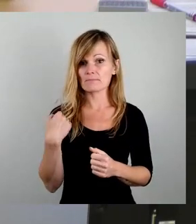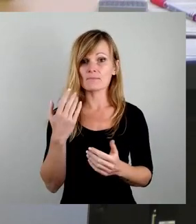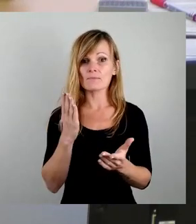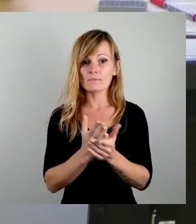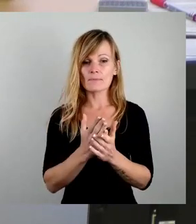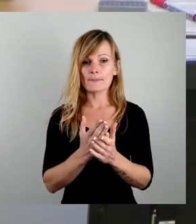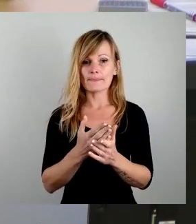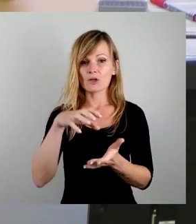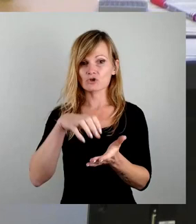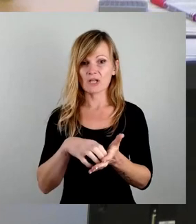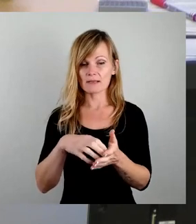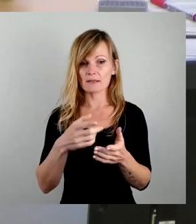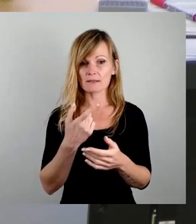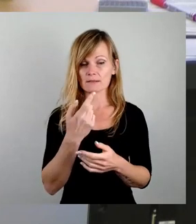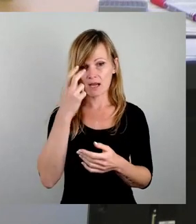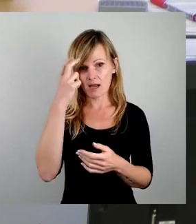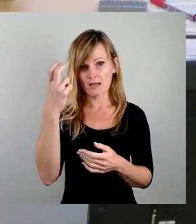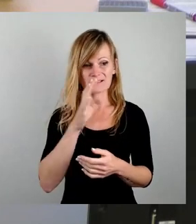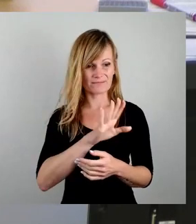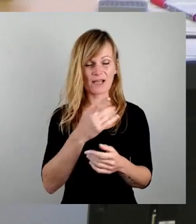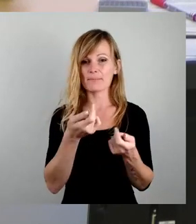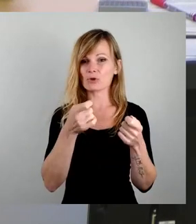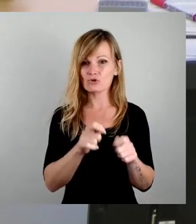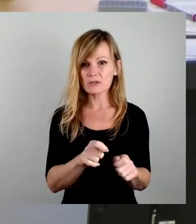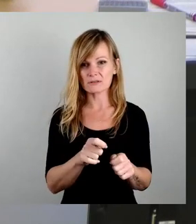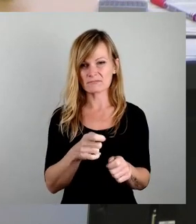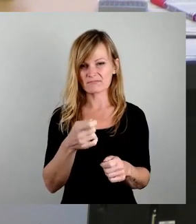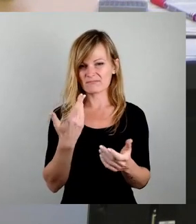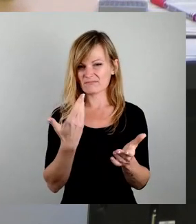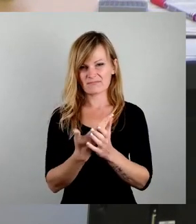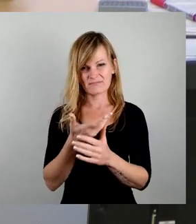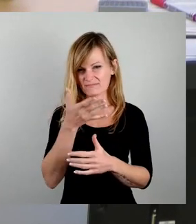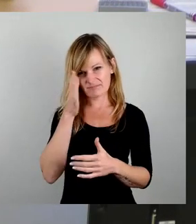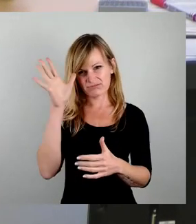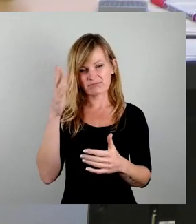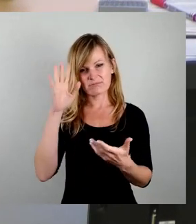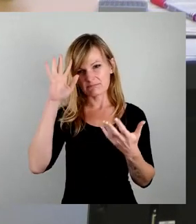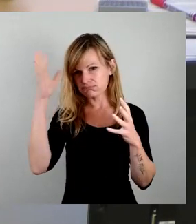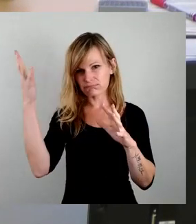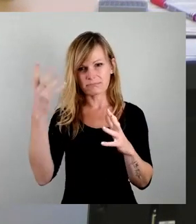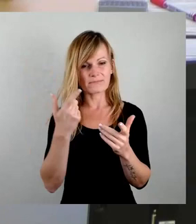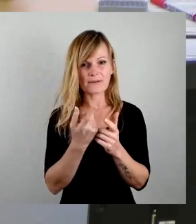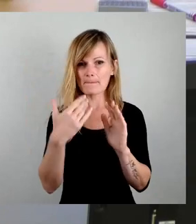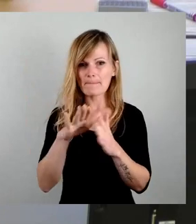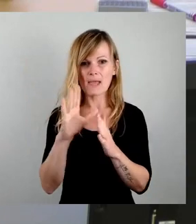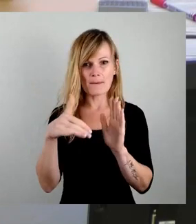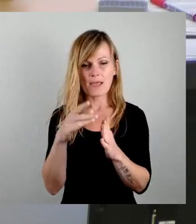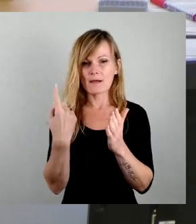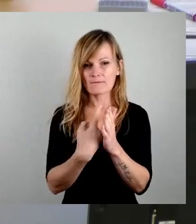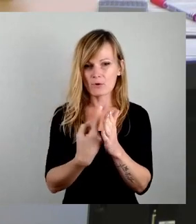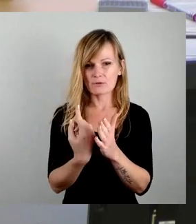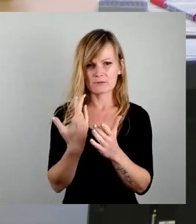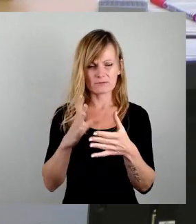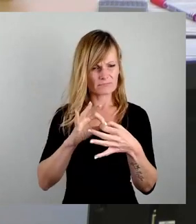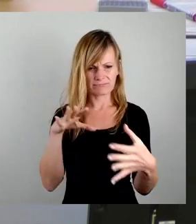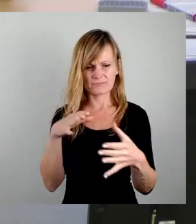Stadtrats, die immer weitere Aufgaben gefordert haben, die mit dem Kerngeschäft nichts zu tun haben. Die DVB